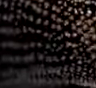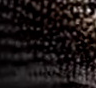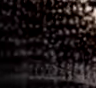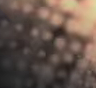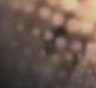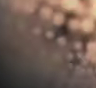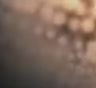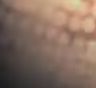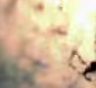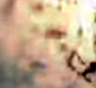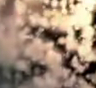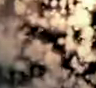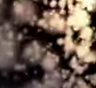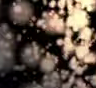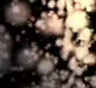الفاصل